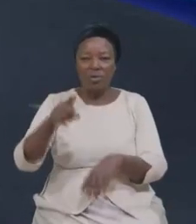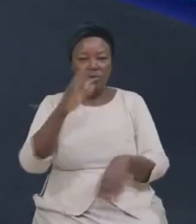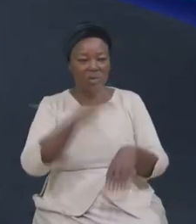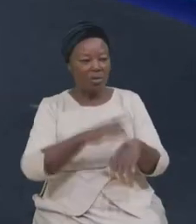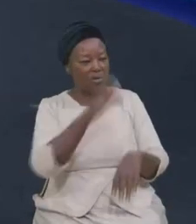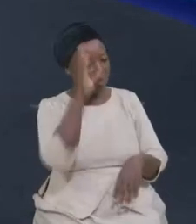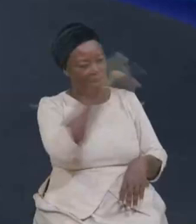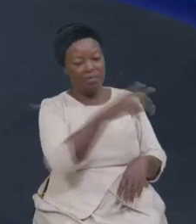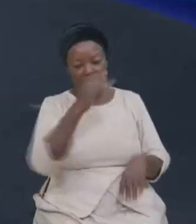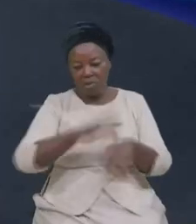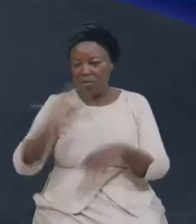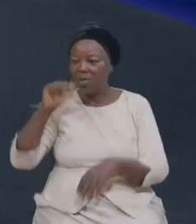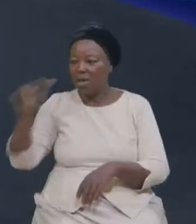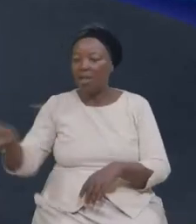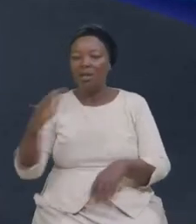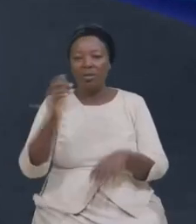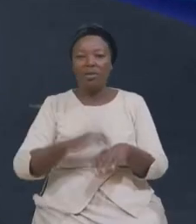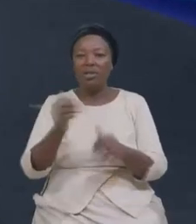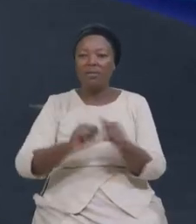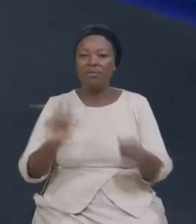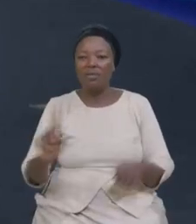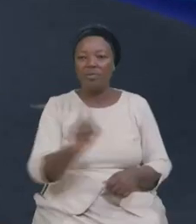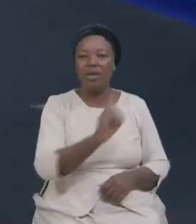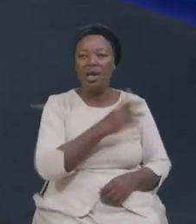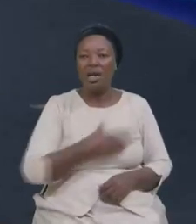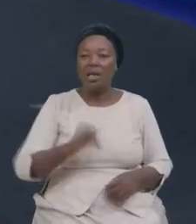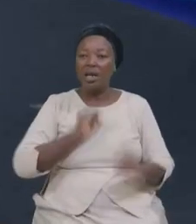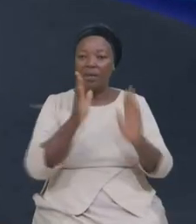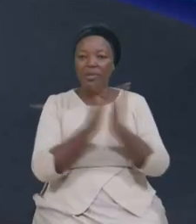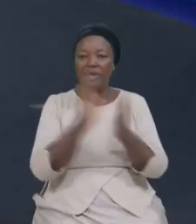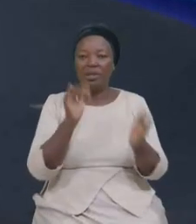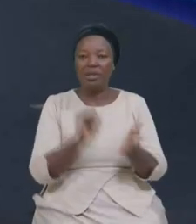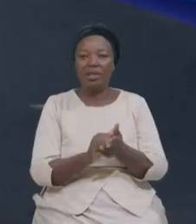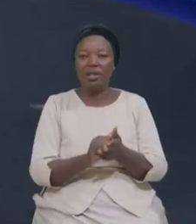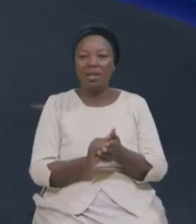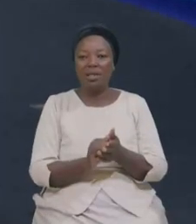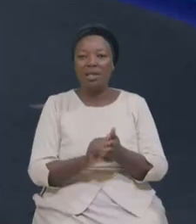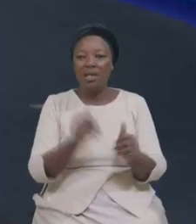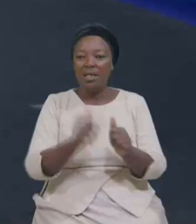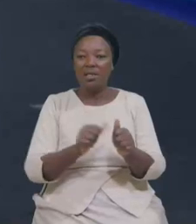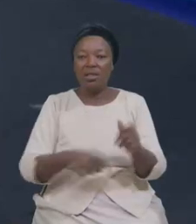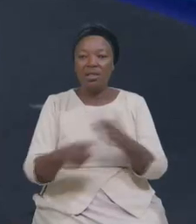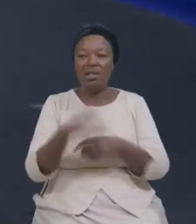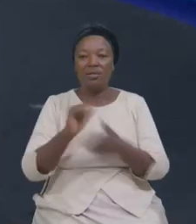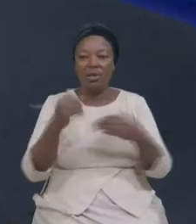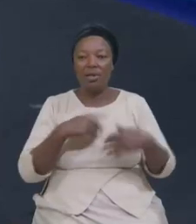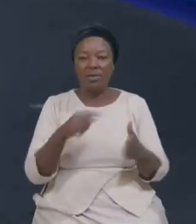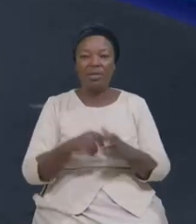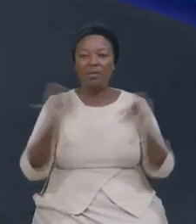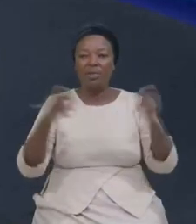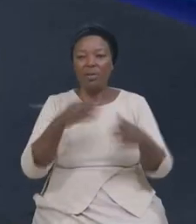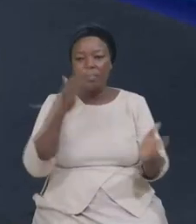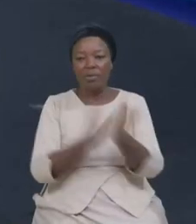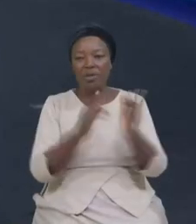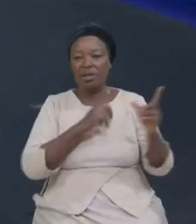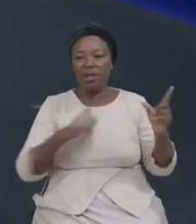la touche et touche chacun de nous. Et je prie. Mais même si nous avons la célébration, loin de Dieu, pour ce que Dieu a déjà